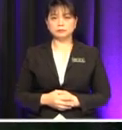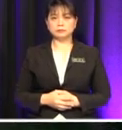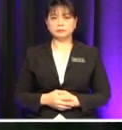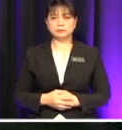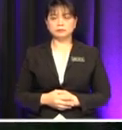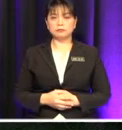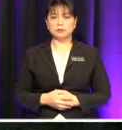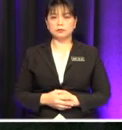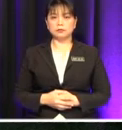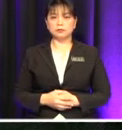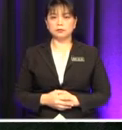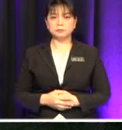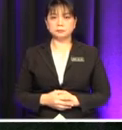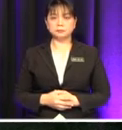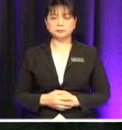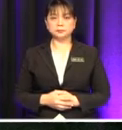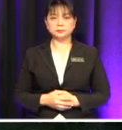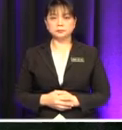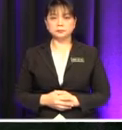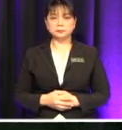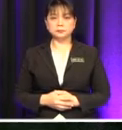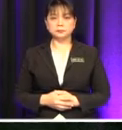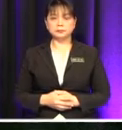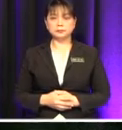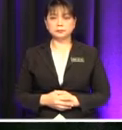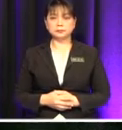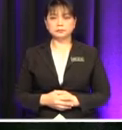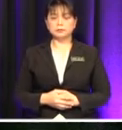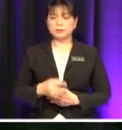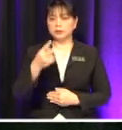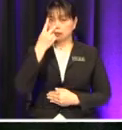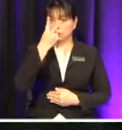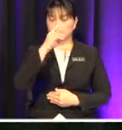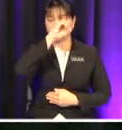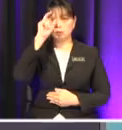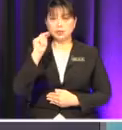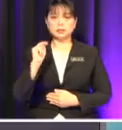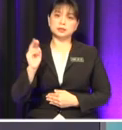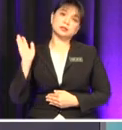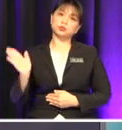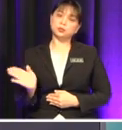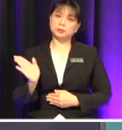Marwah negara di Persada sukan antara bangsa Oke seterusnya kita tengok soalan yang kedua